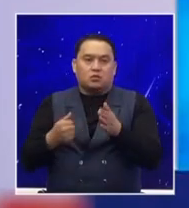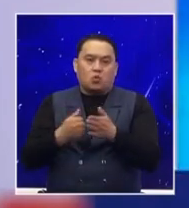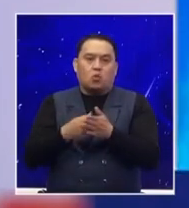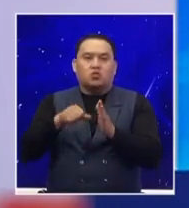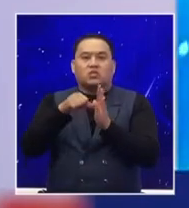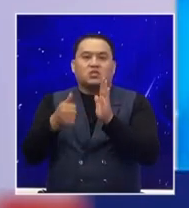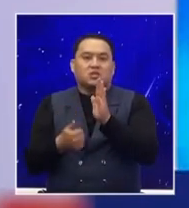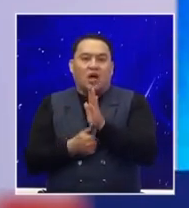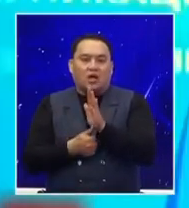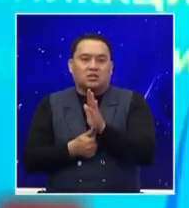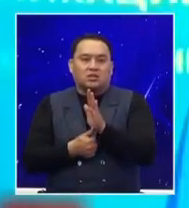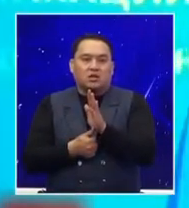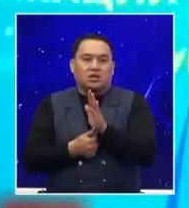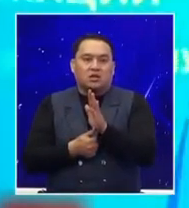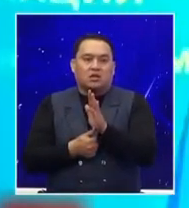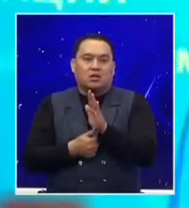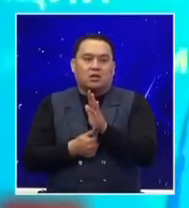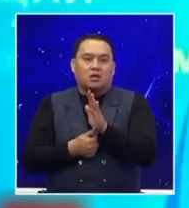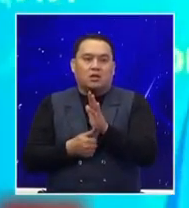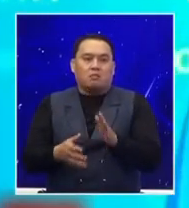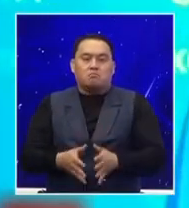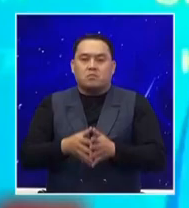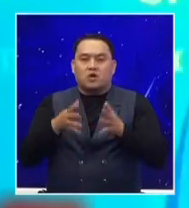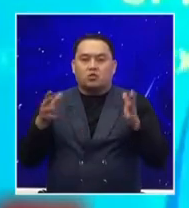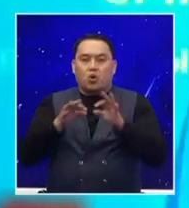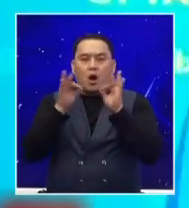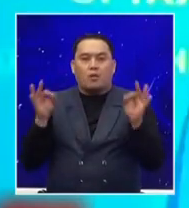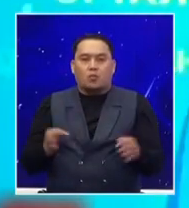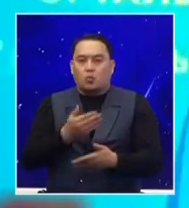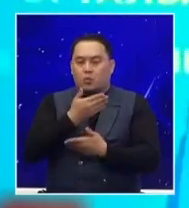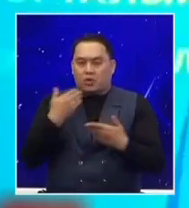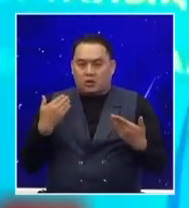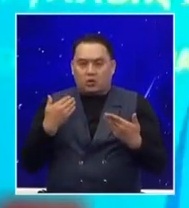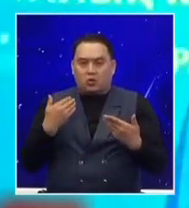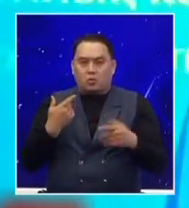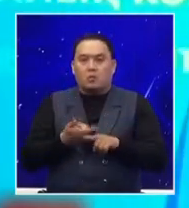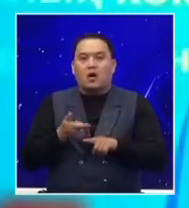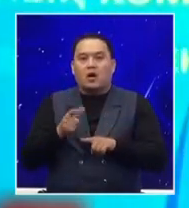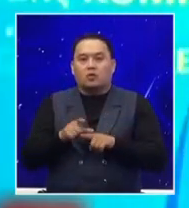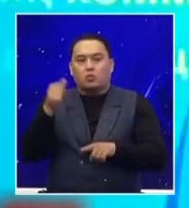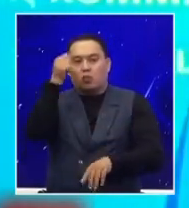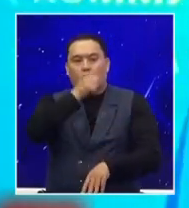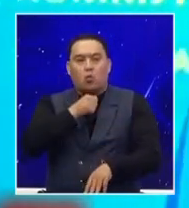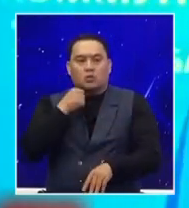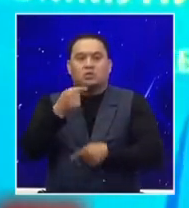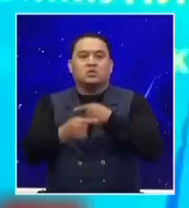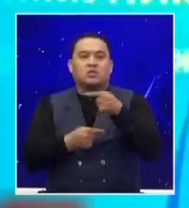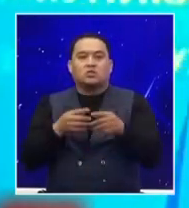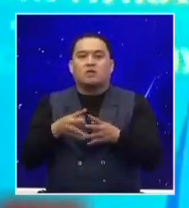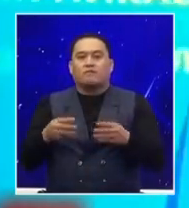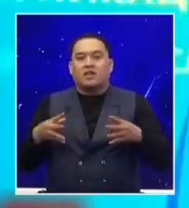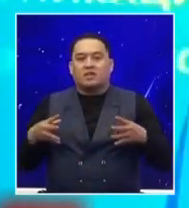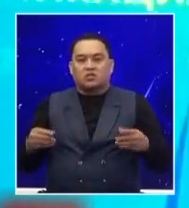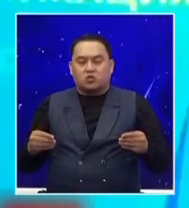16 с лишним, но это не критичный объем, это объем. Поэтому этот год, я думаю, и следующей весной